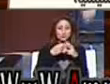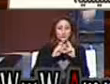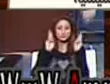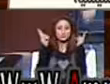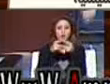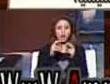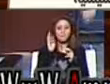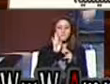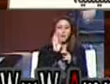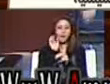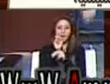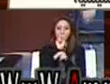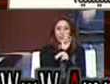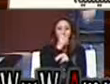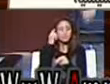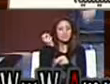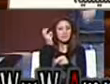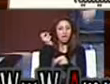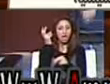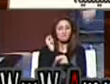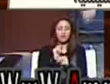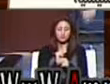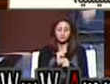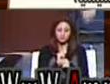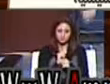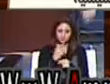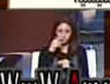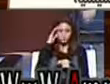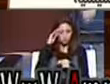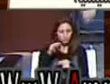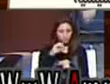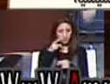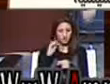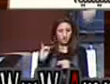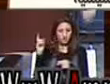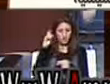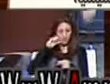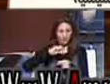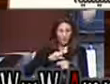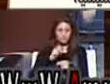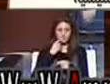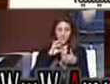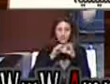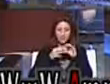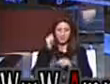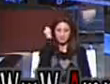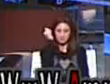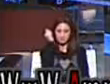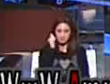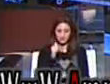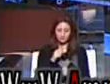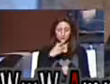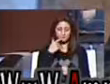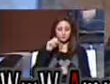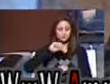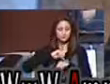الدستور على ارض الواقع في صورة قوانين وتشريعات. شكرا دكتور عمرو دراج امين الجمعية التأسيسية. النهاردة اجهزة الامن